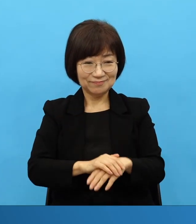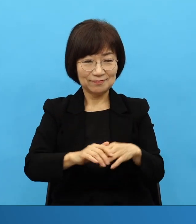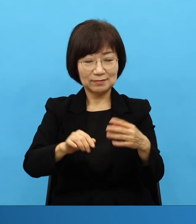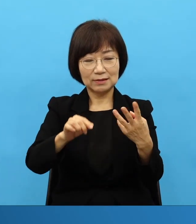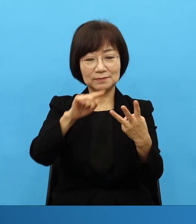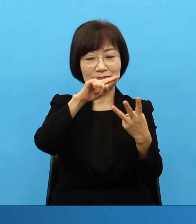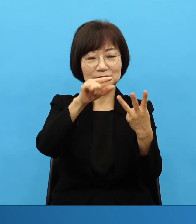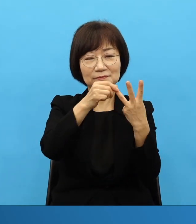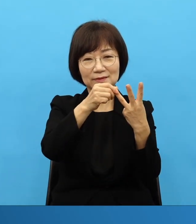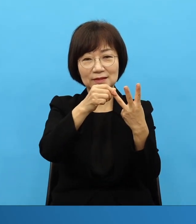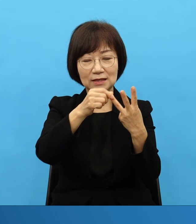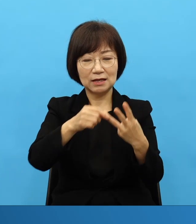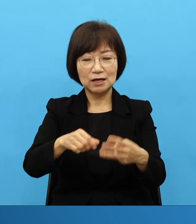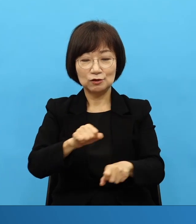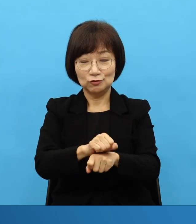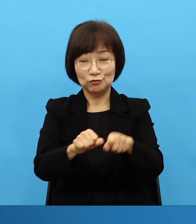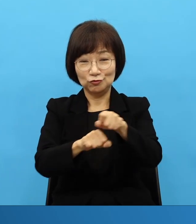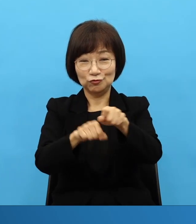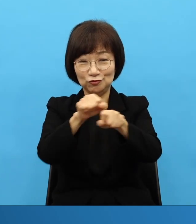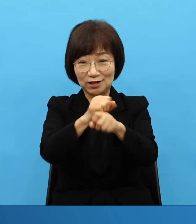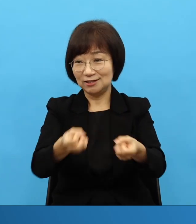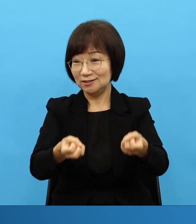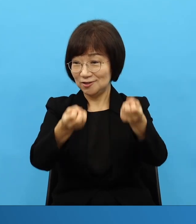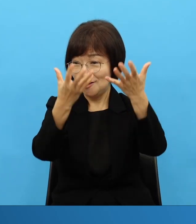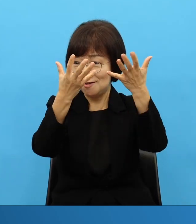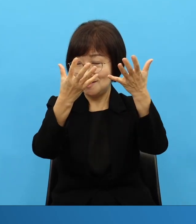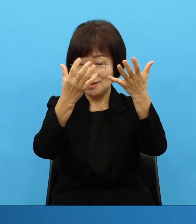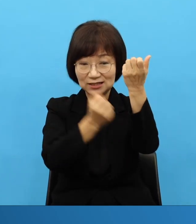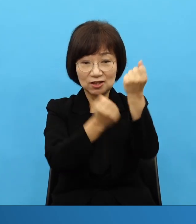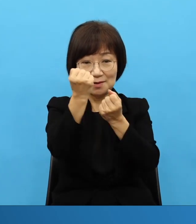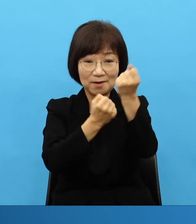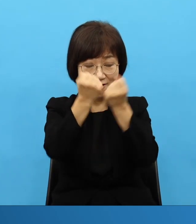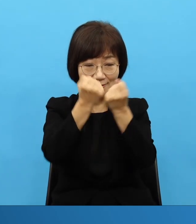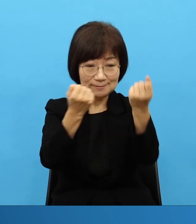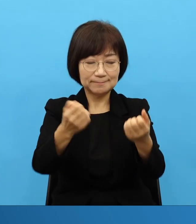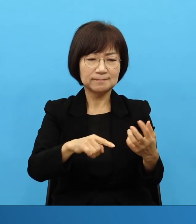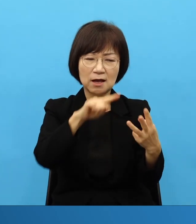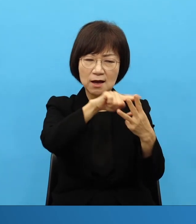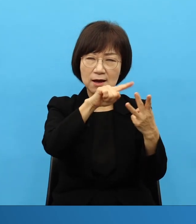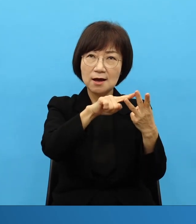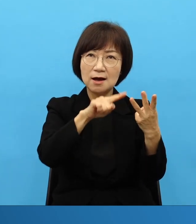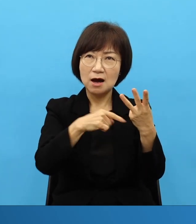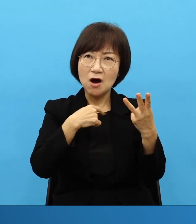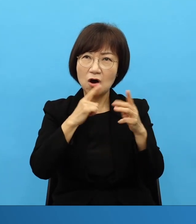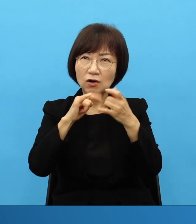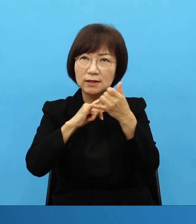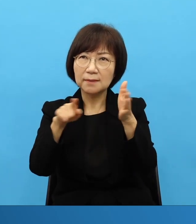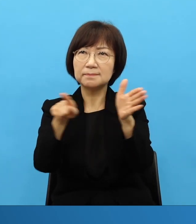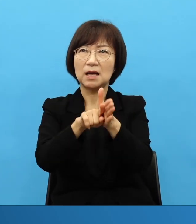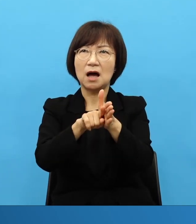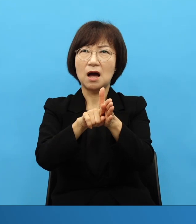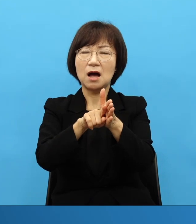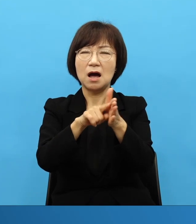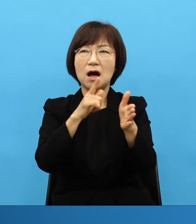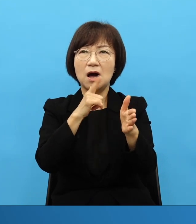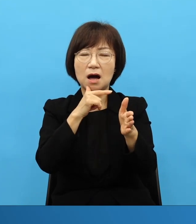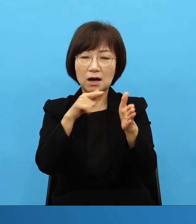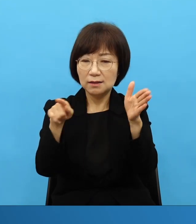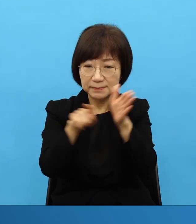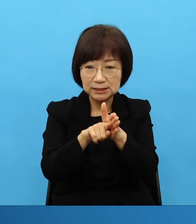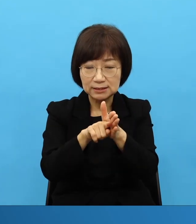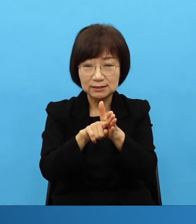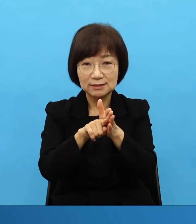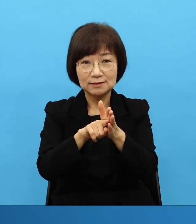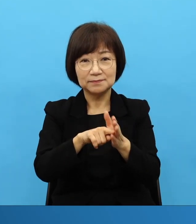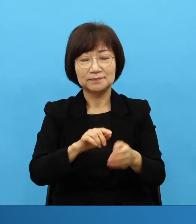the ingathering. 엄청나죠. Isn't this 저는 이게 tremendous? 믿어지기 I 시작했어요. start to believe in this. 그렇다면 다른 게 새롭게